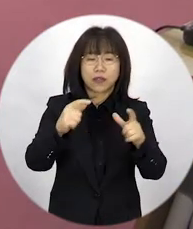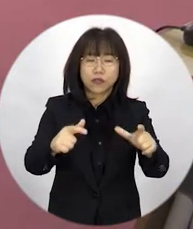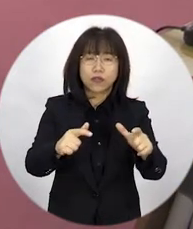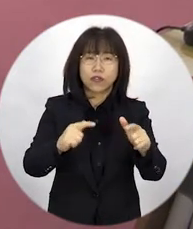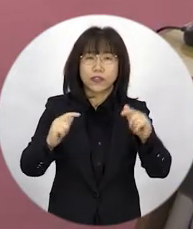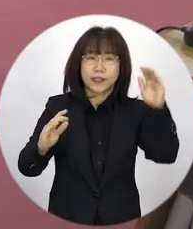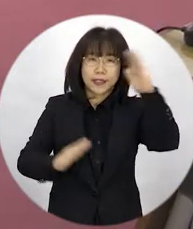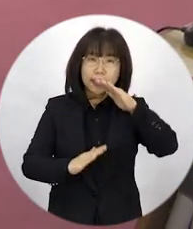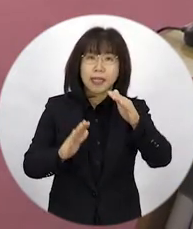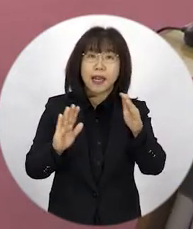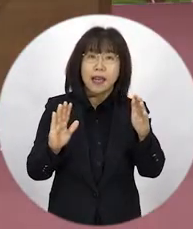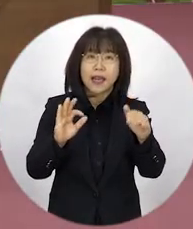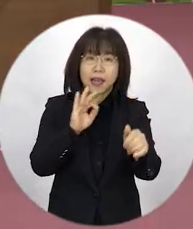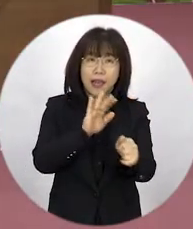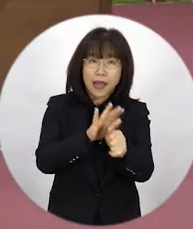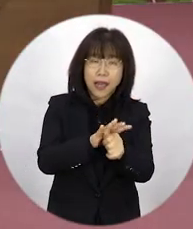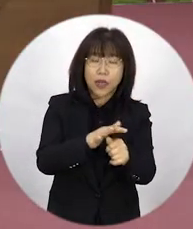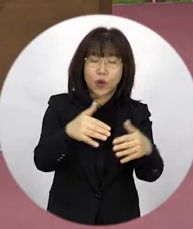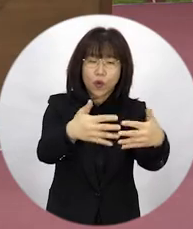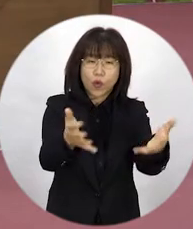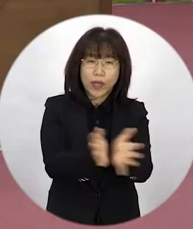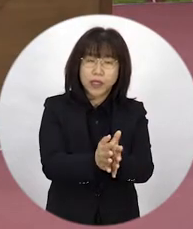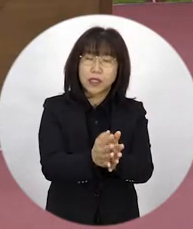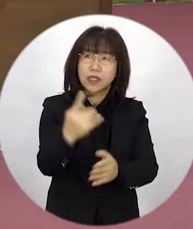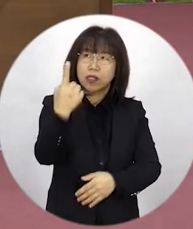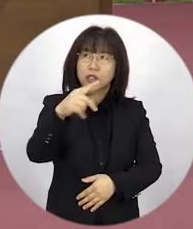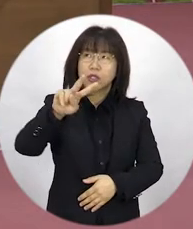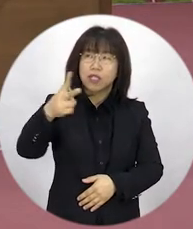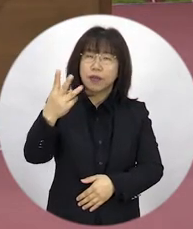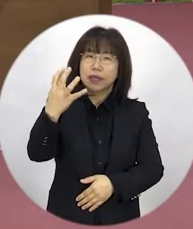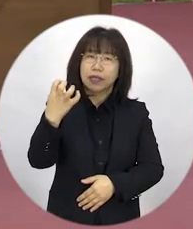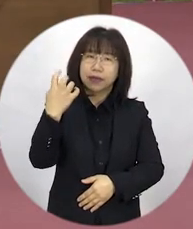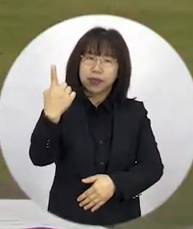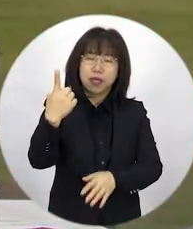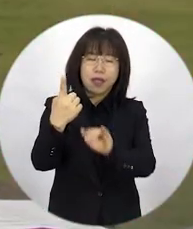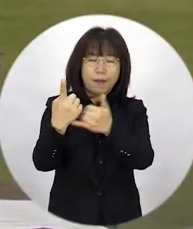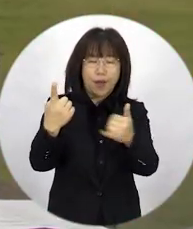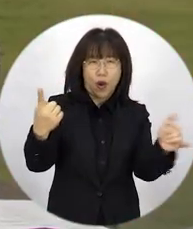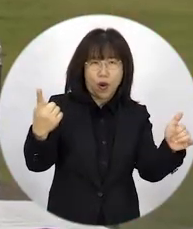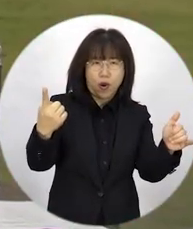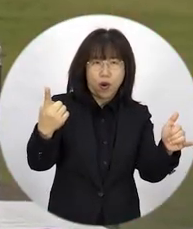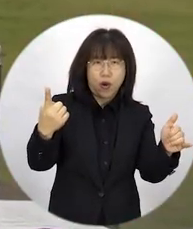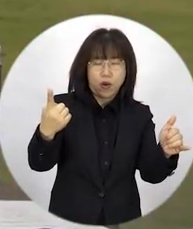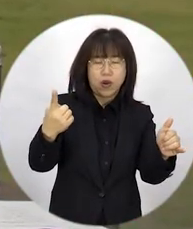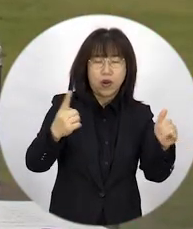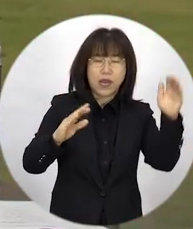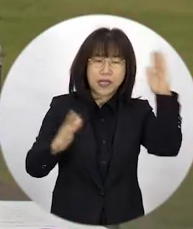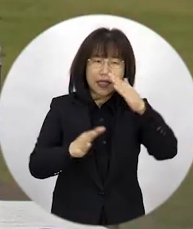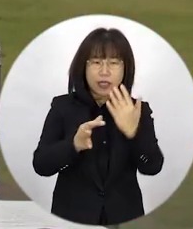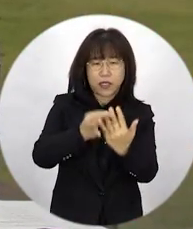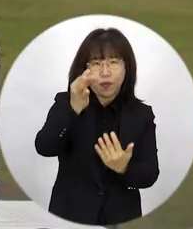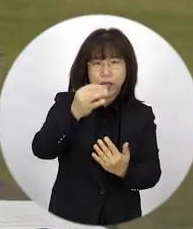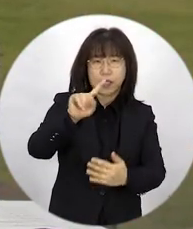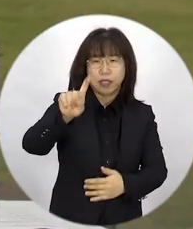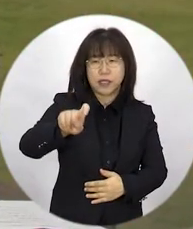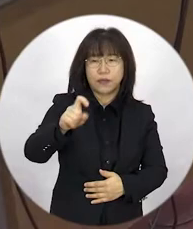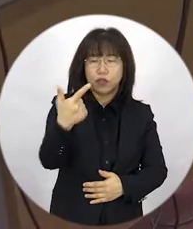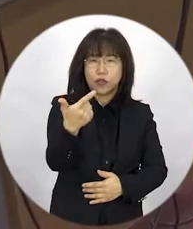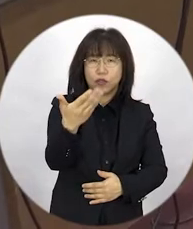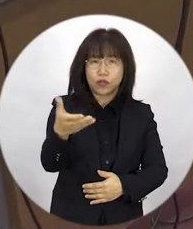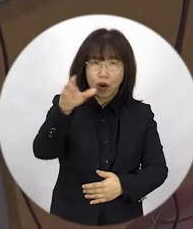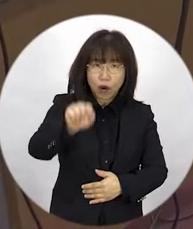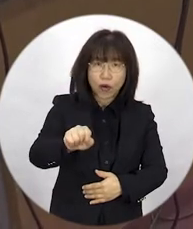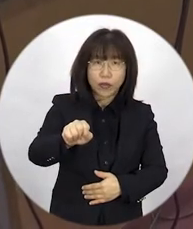강서구 장학회는 지난 2002년부터 1,241명의 장학생을 선발해 16억여 원의 장학금을